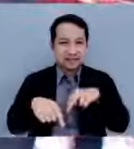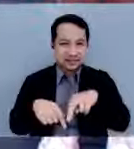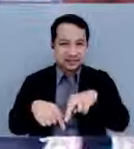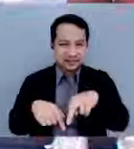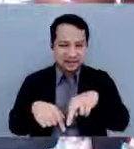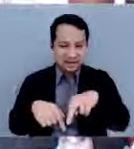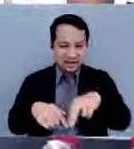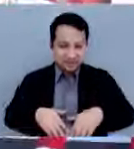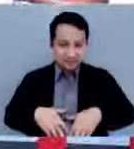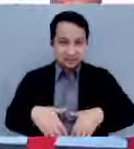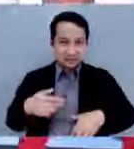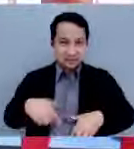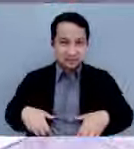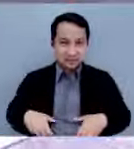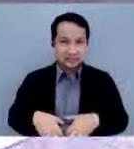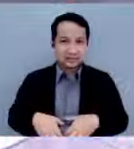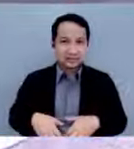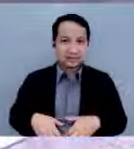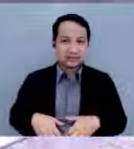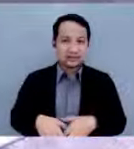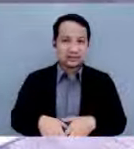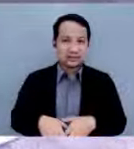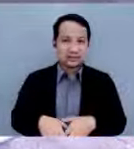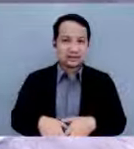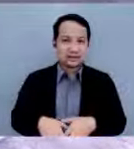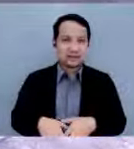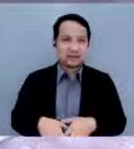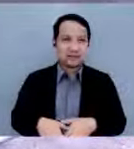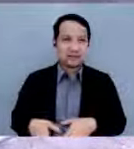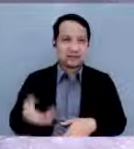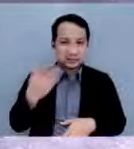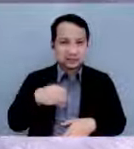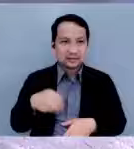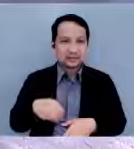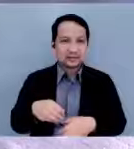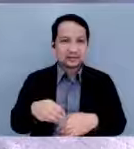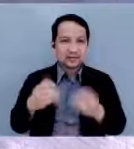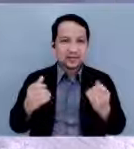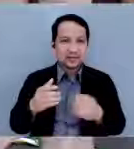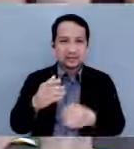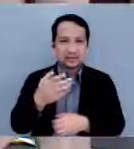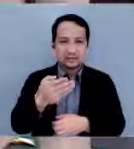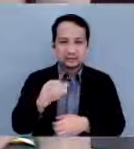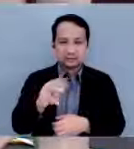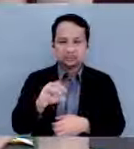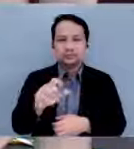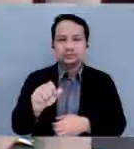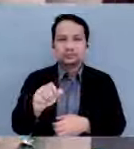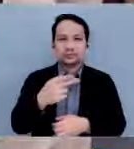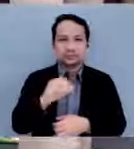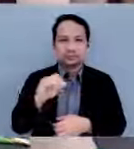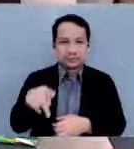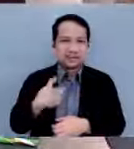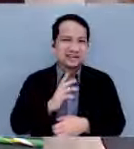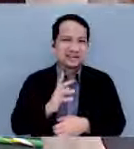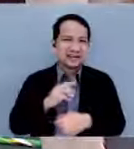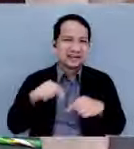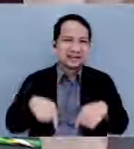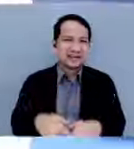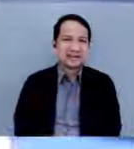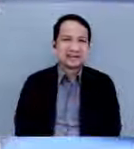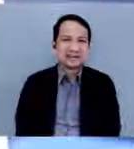Alam mo, okay din pag nagsuot ka ng waist trainer, di ba? Yes po, pwede po yung sa weighted po. Oh, ano yung nangyari sa'yo? Okay na ko. Okay na, okay